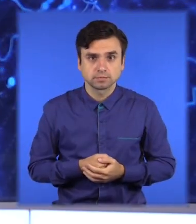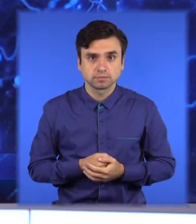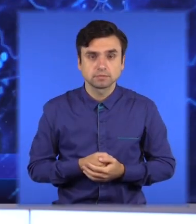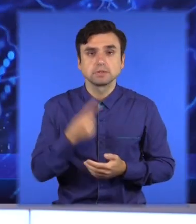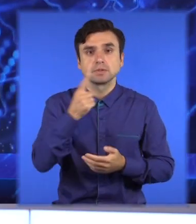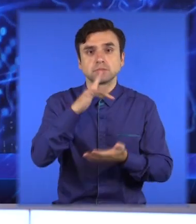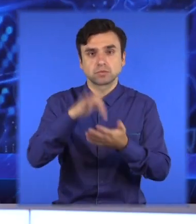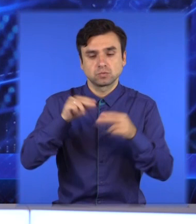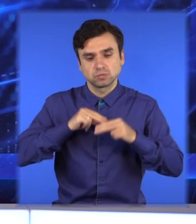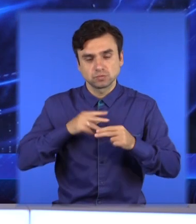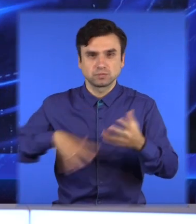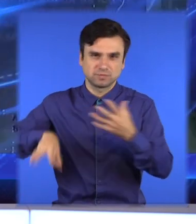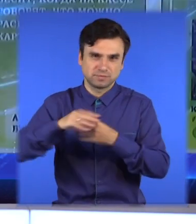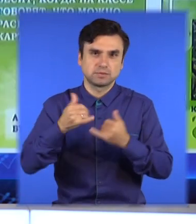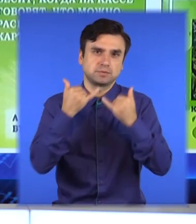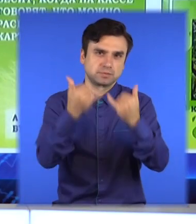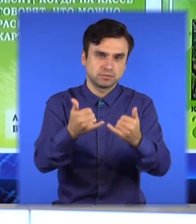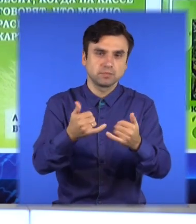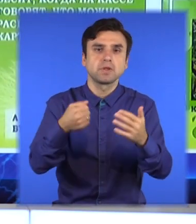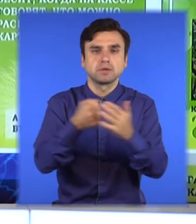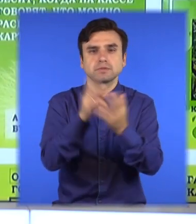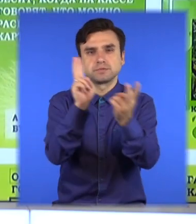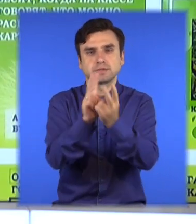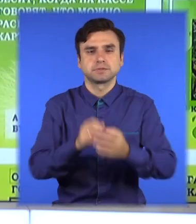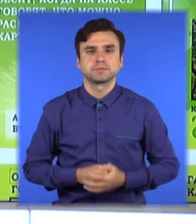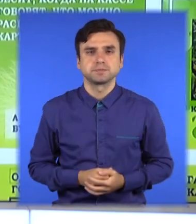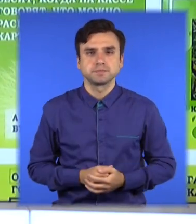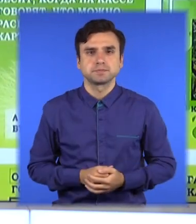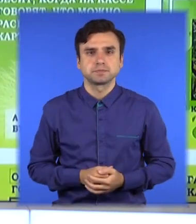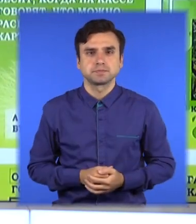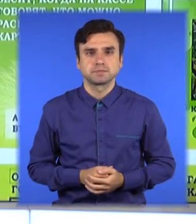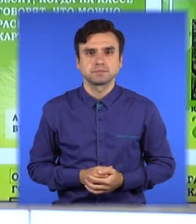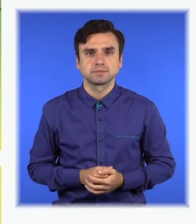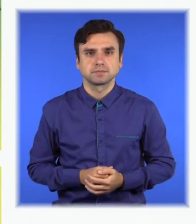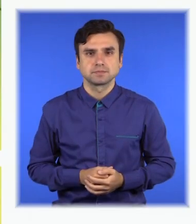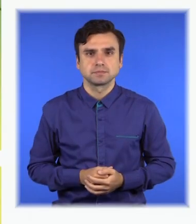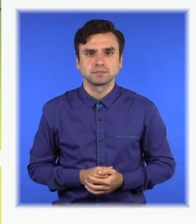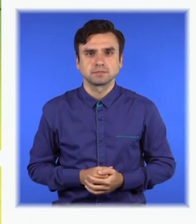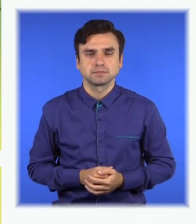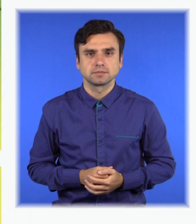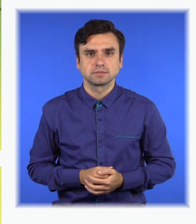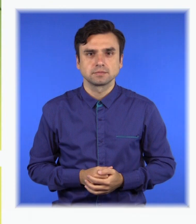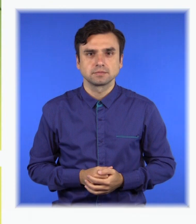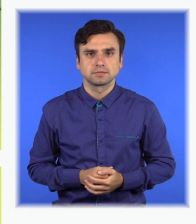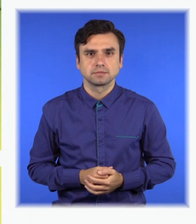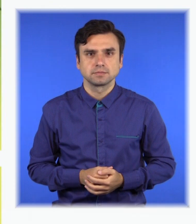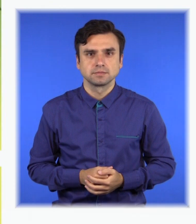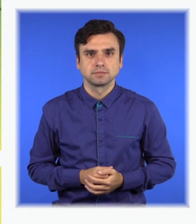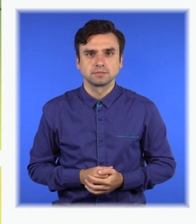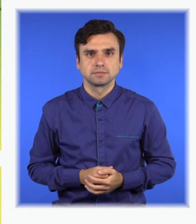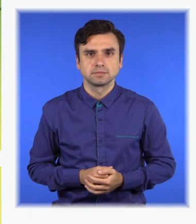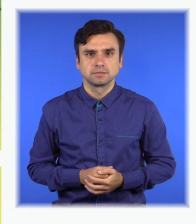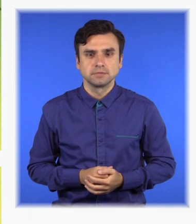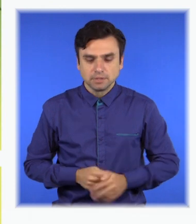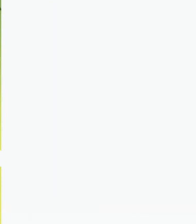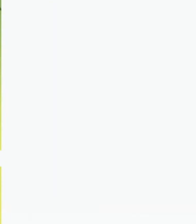На цю годину це все. Також долучайтесь до нашої інстаграм-сторінки Афіша, на якій вже 5 тисяч підписників. На ній ми анонсуємо всі цікаві